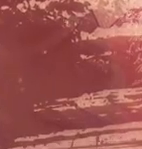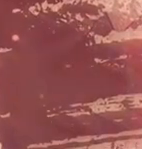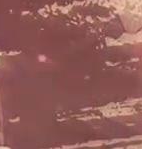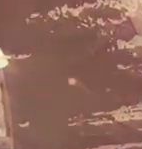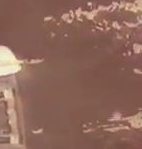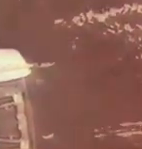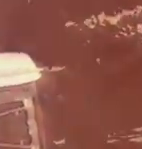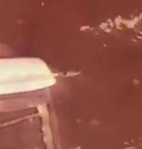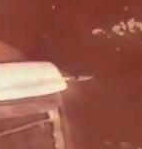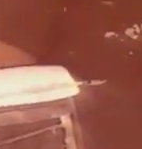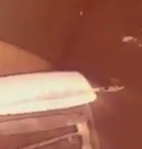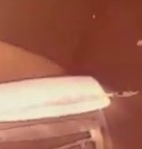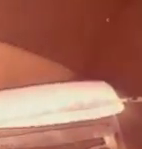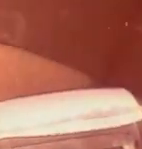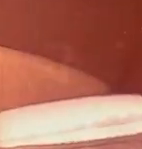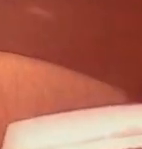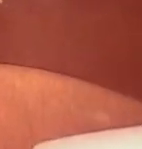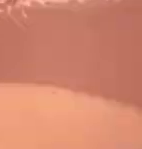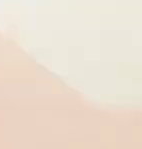Hai senyum mu